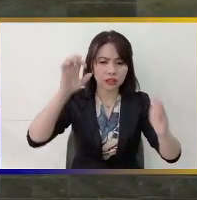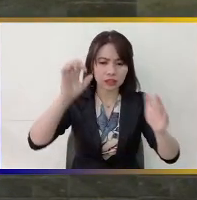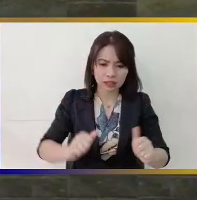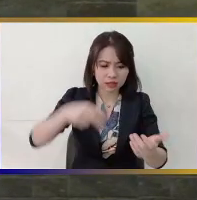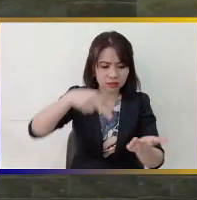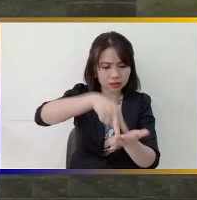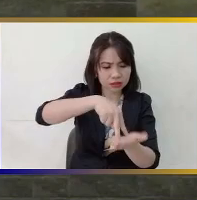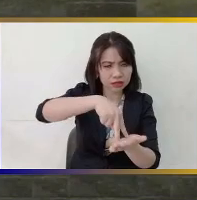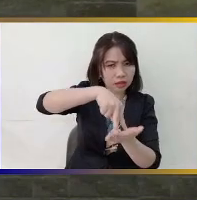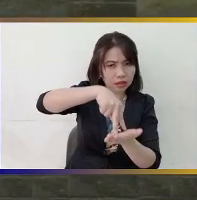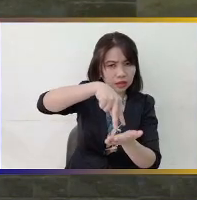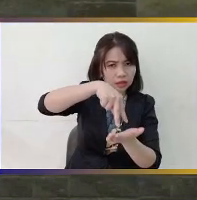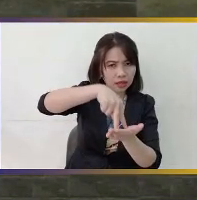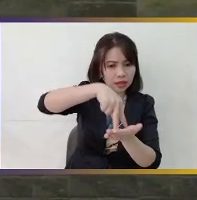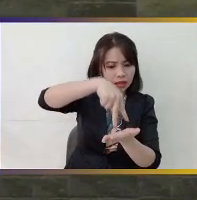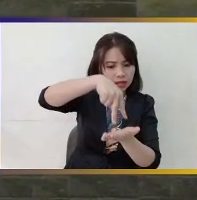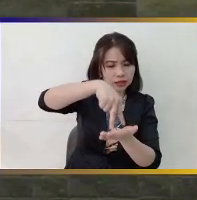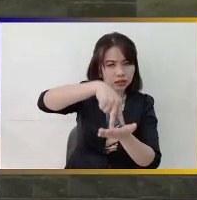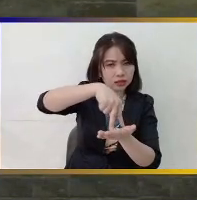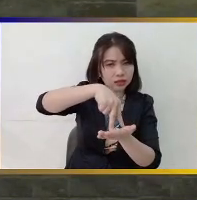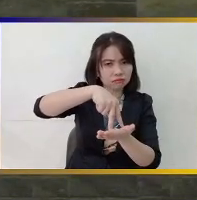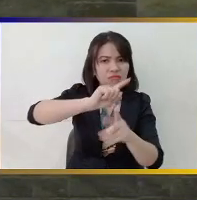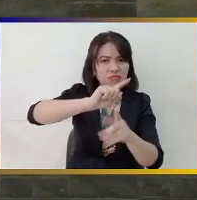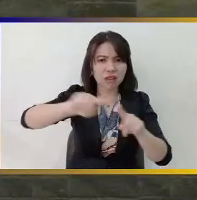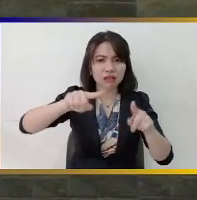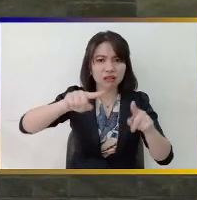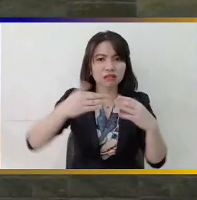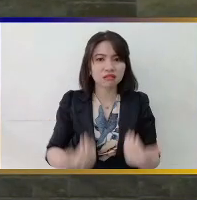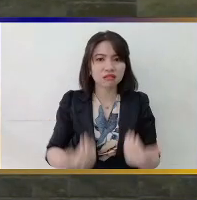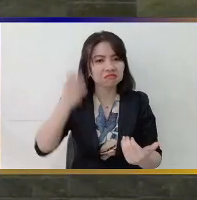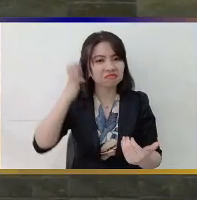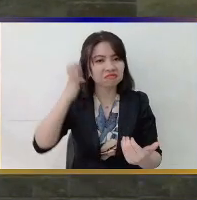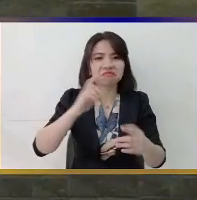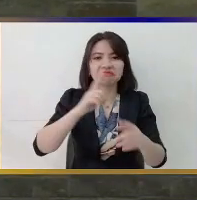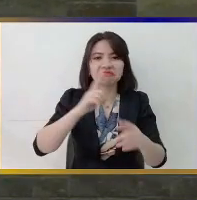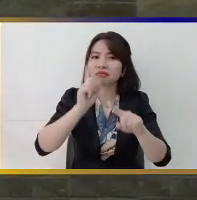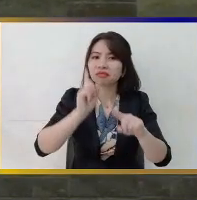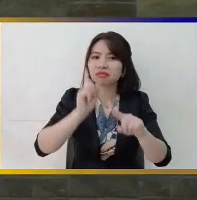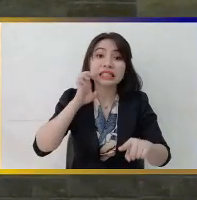diretso, pero ngayon, hindi na po siya diretso.